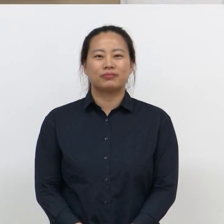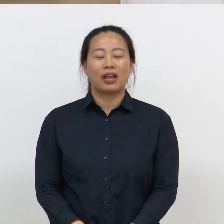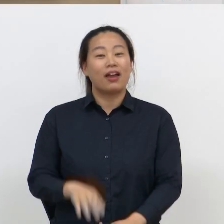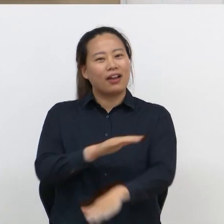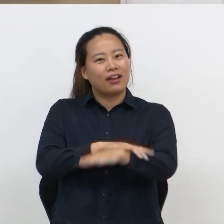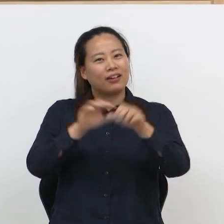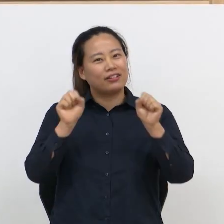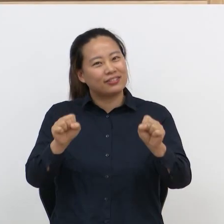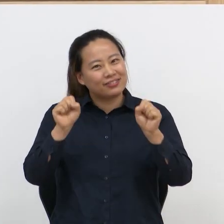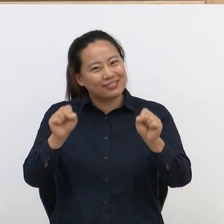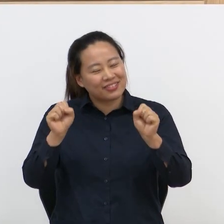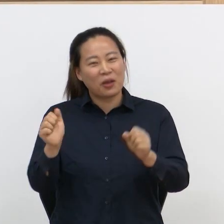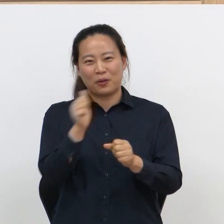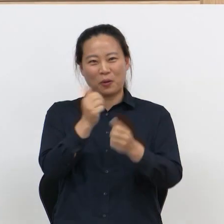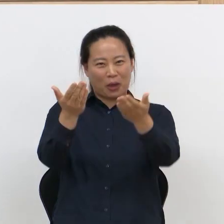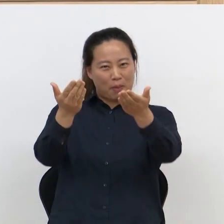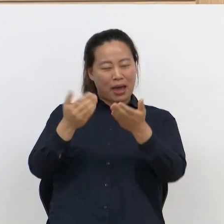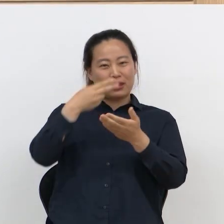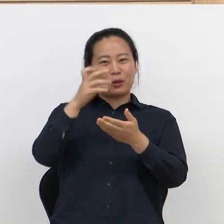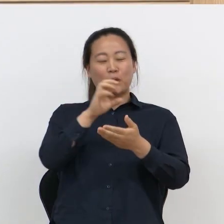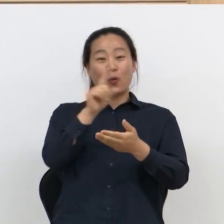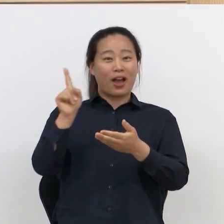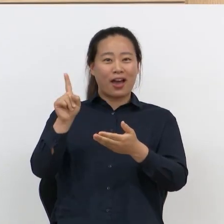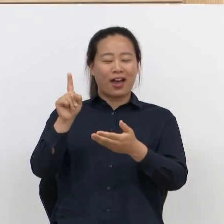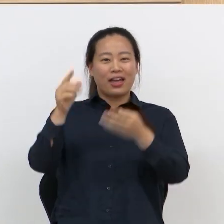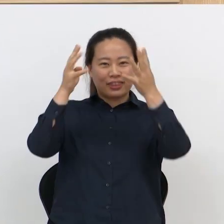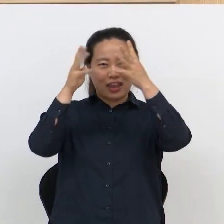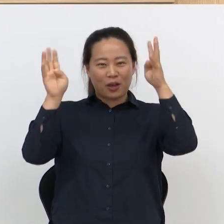네, 안녕하십니까. 소개받은 동아대학교 정성욱입니다.